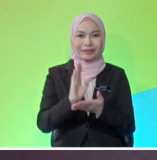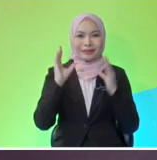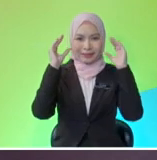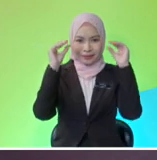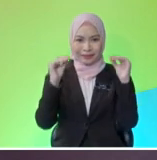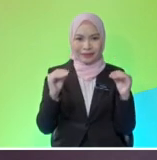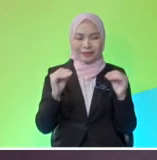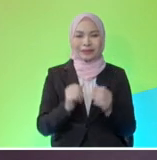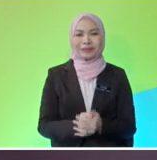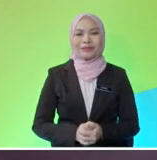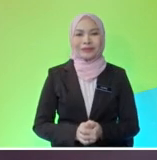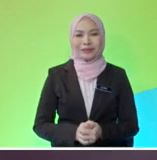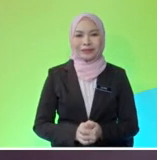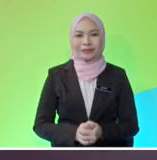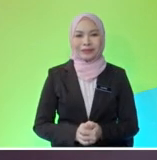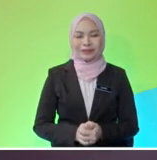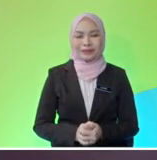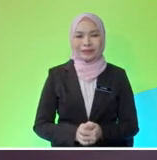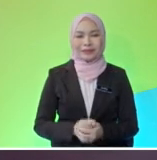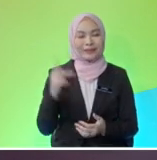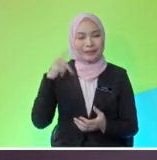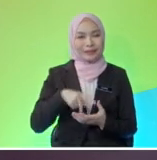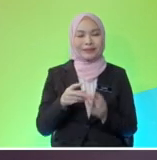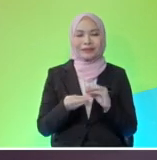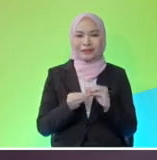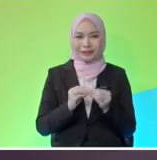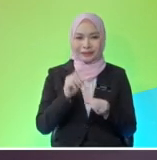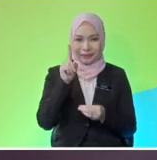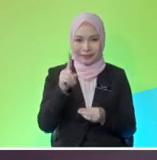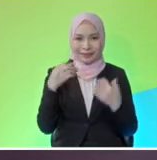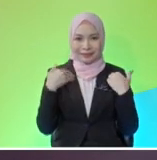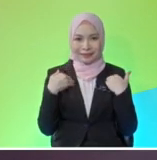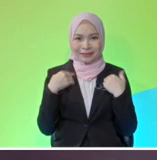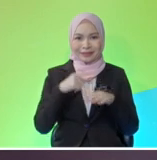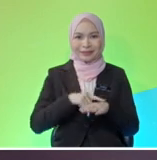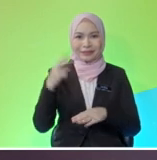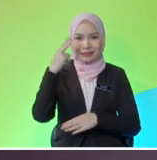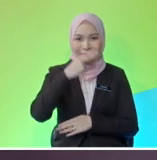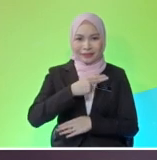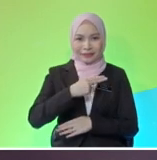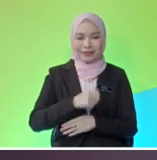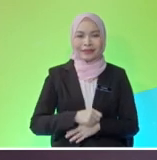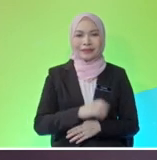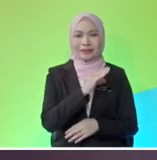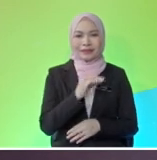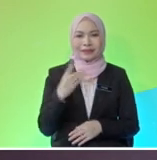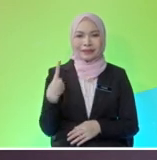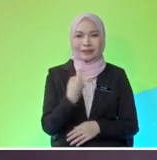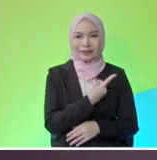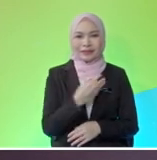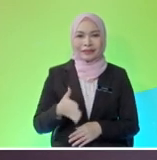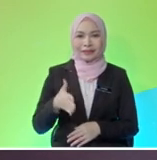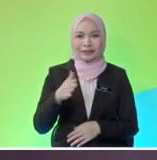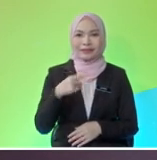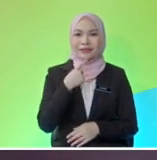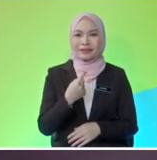penting sekali cikgu sebut apa tadi? Pastikan nombor 1 ada di hadapan, lalu kita akan sebut belas. Okey, ya, baik betul. Para penonton. Murid-murid jangan ke